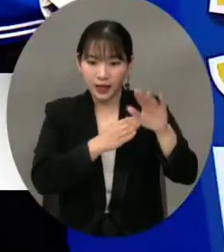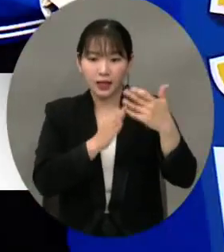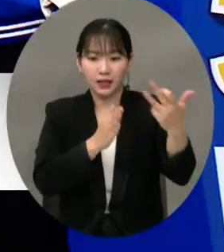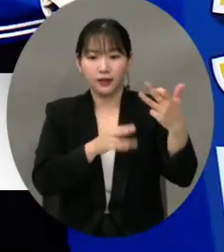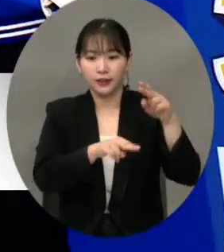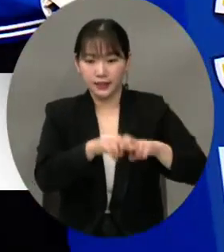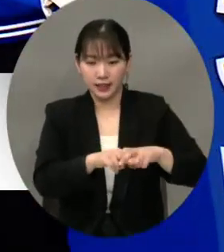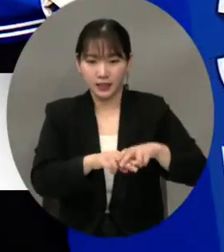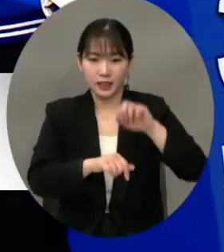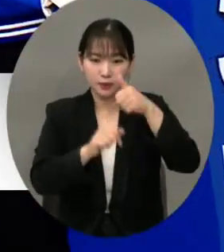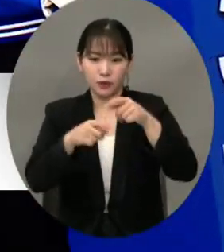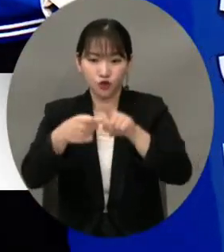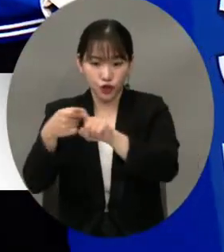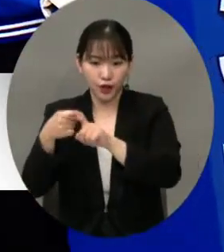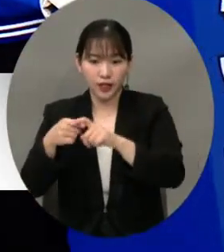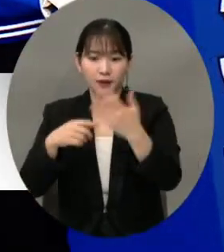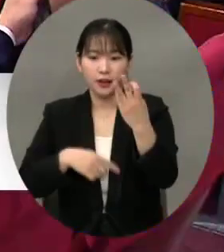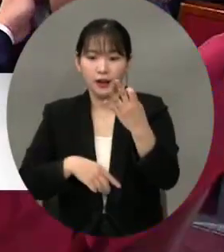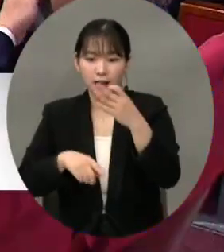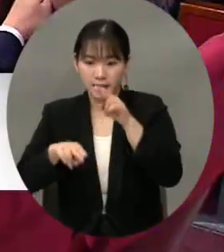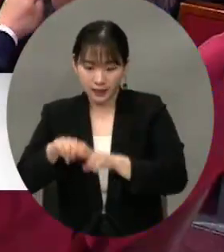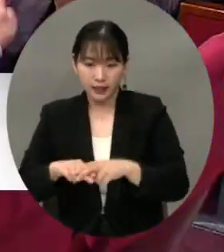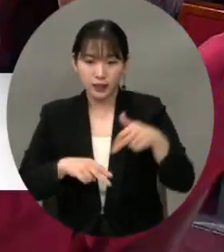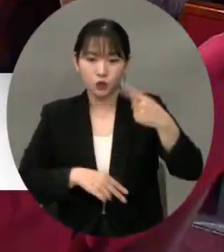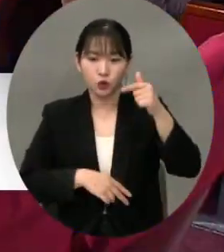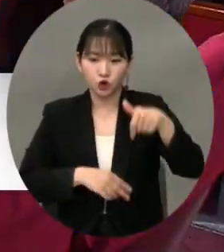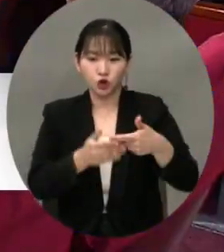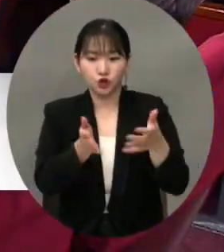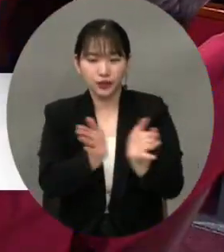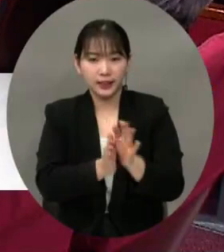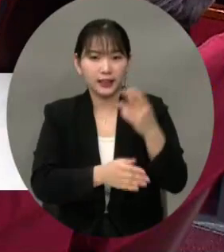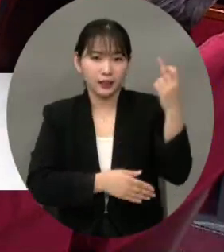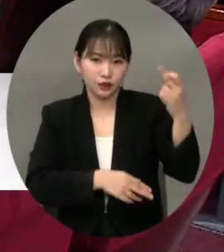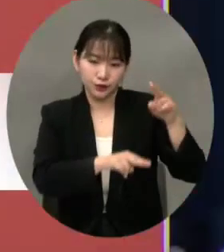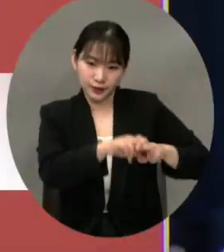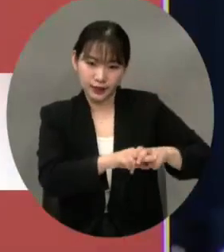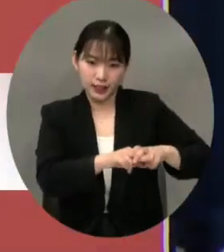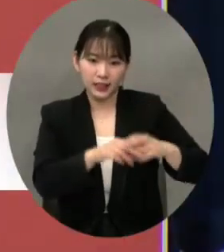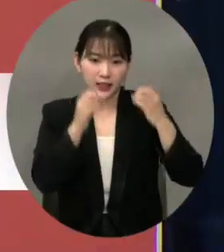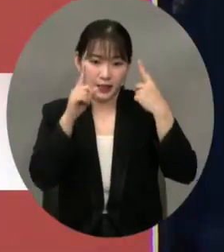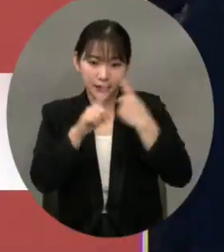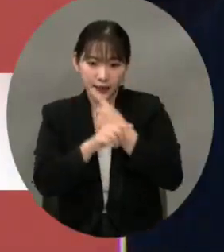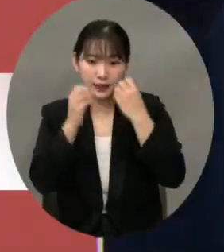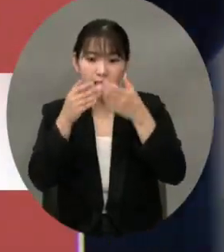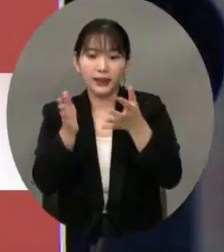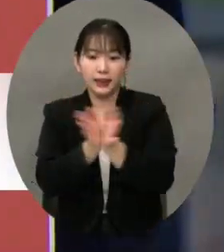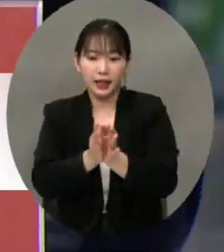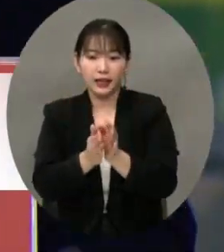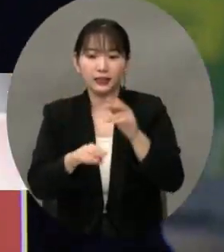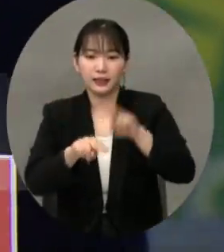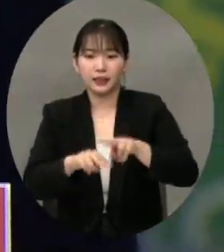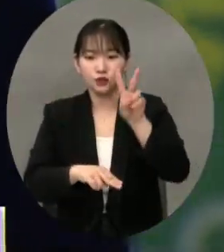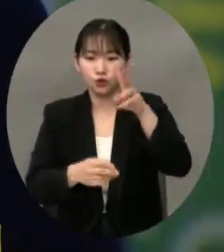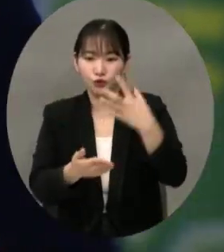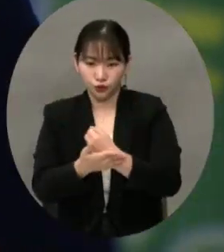18석, 더불어민주연합 14석, 조국혁신당 12석, 개혁신당이 2석 등을